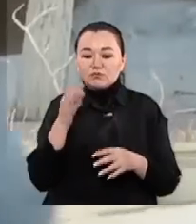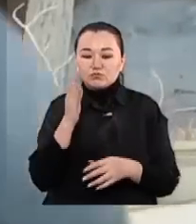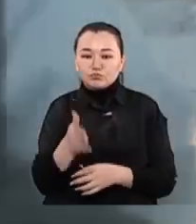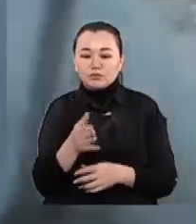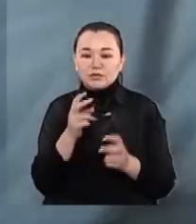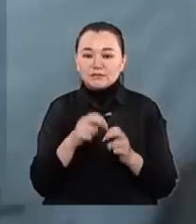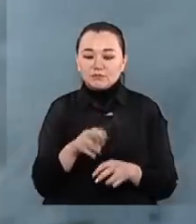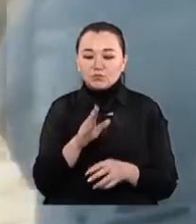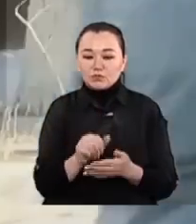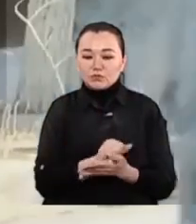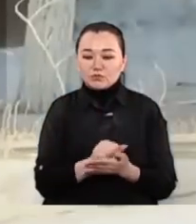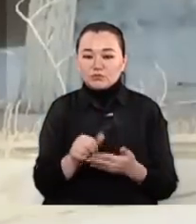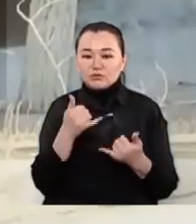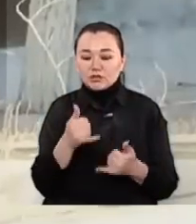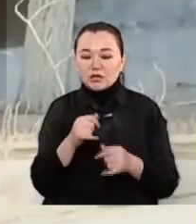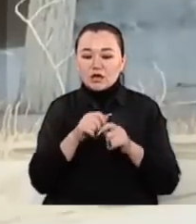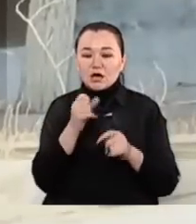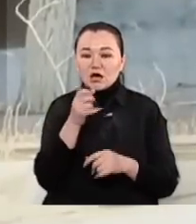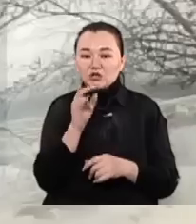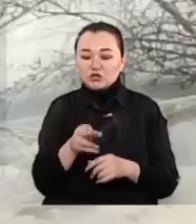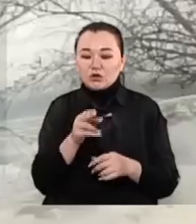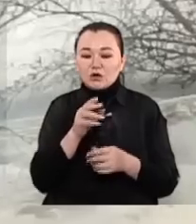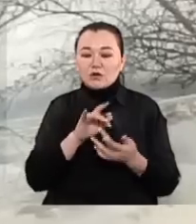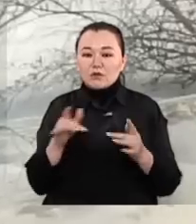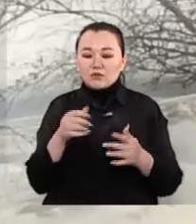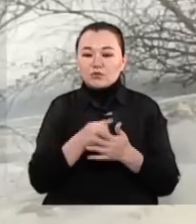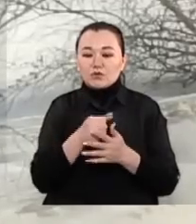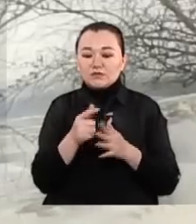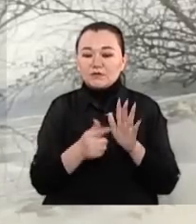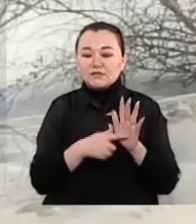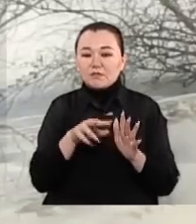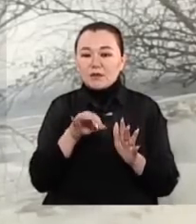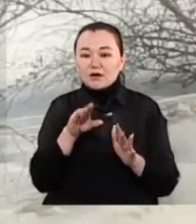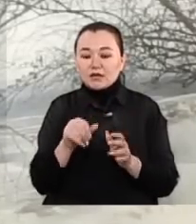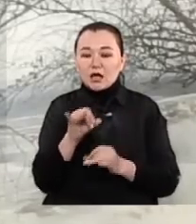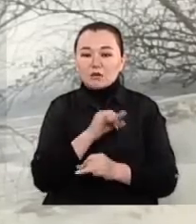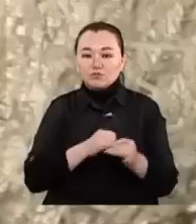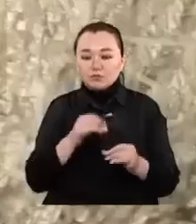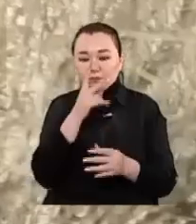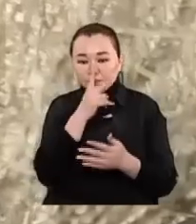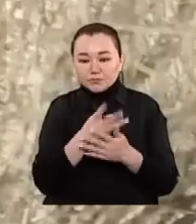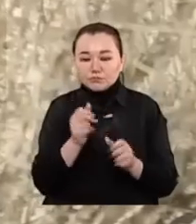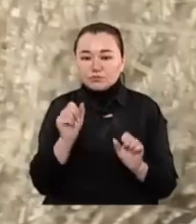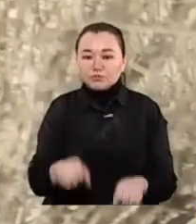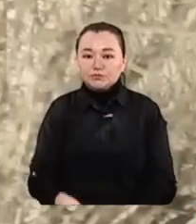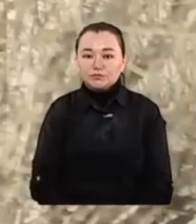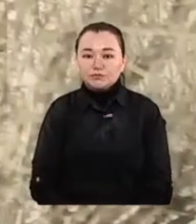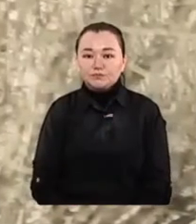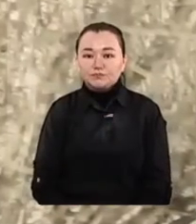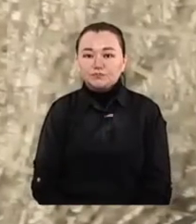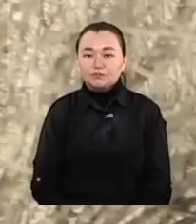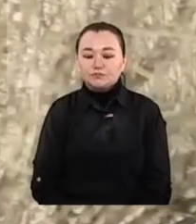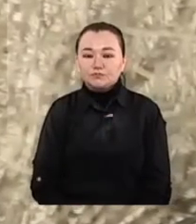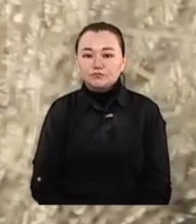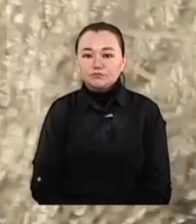қарастырылған. Құжат әзірге ашық үкімет порталында наурыздың 17-сіне дейін қоғам талқысына ұсынылған. Райгүл Еншібай, Жомарт